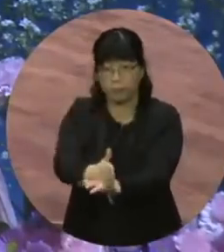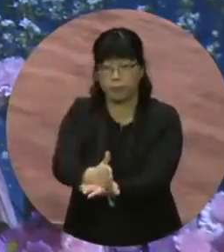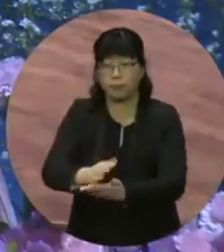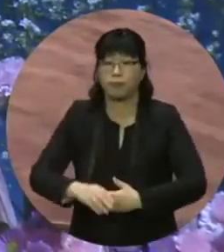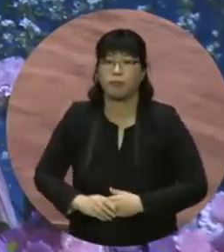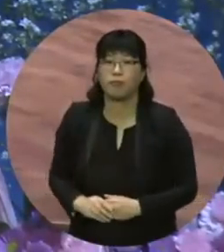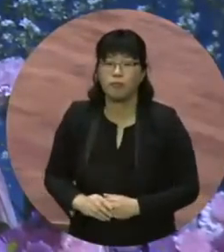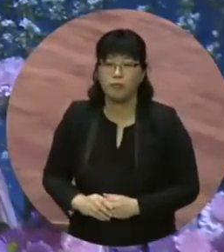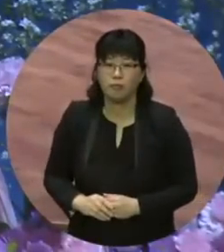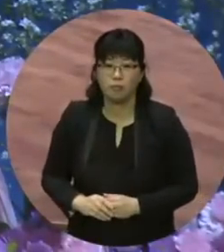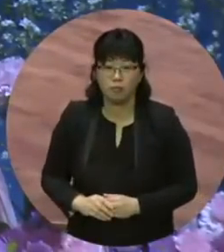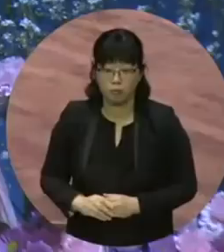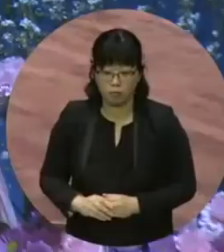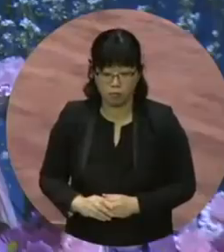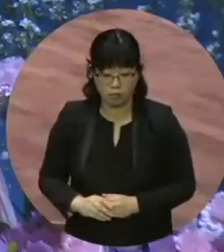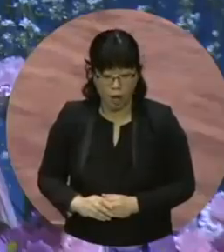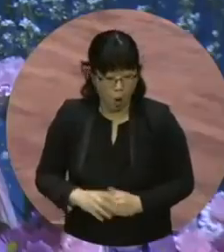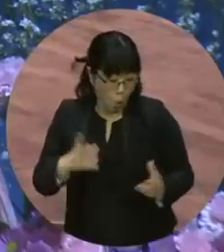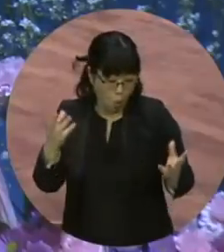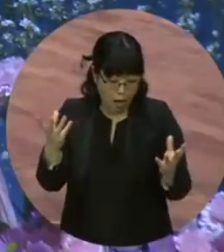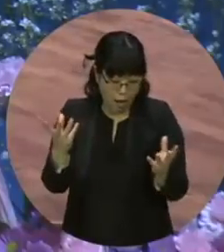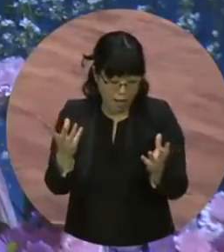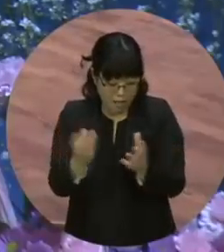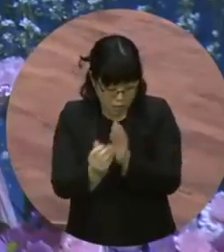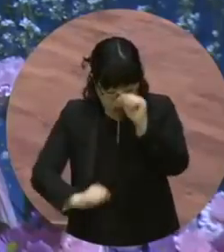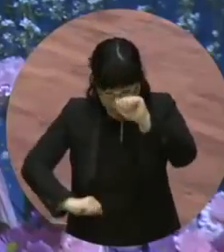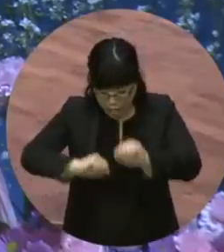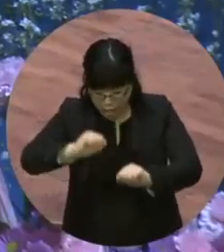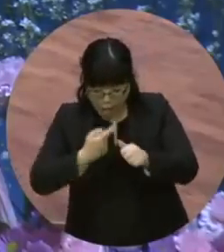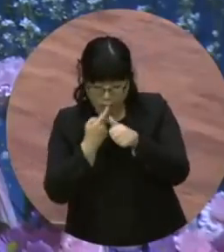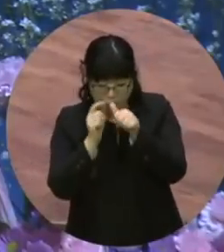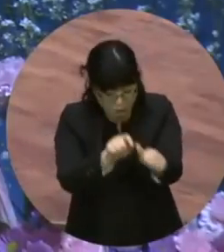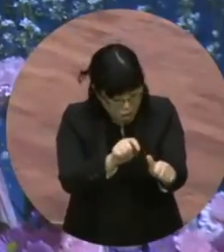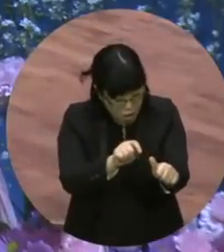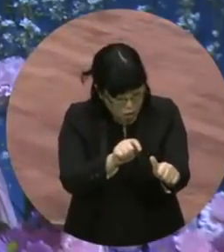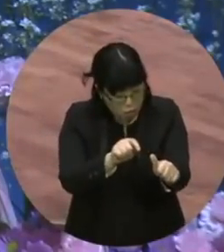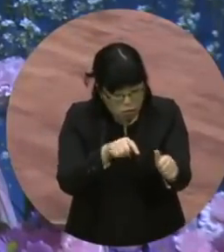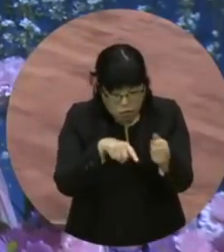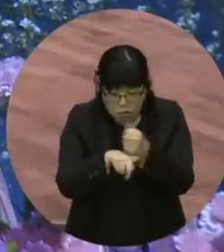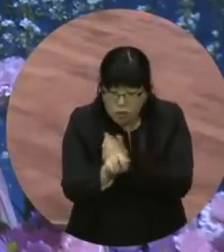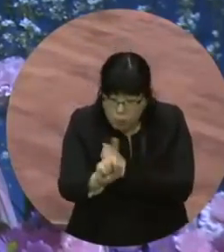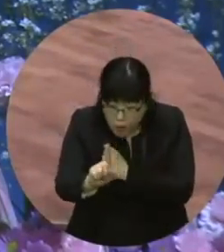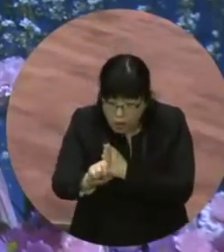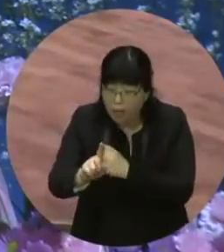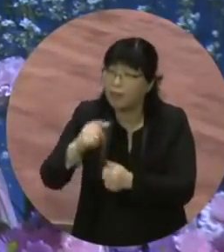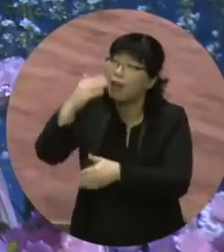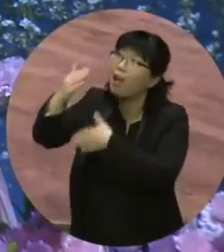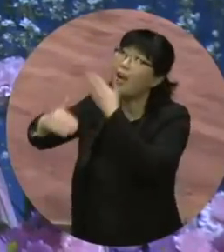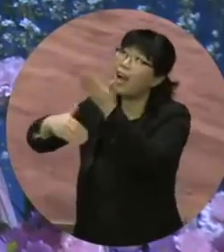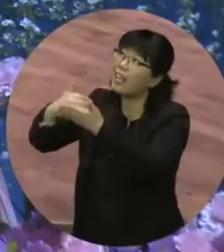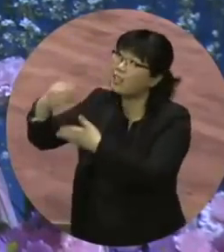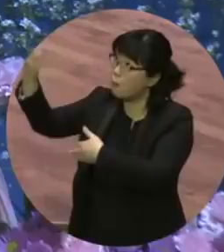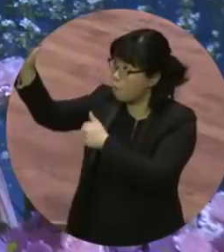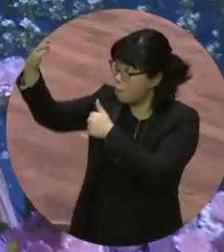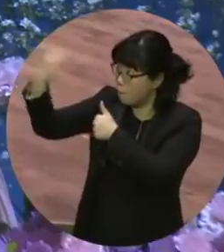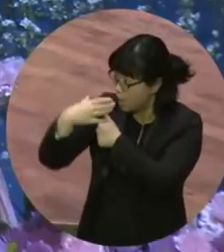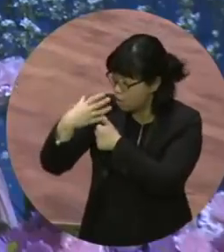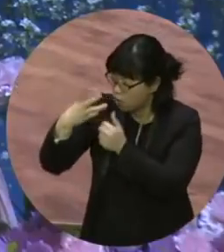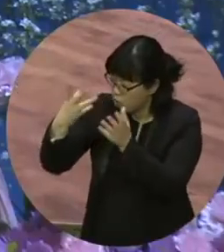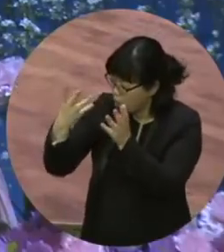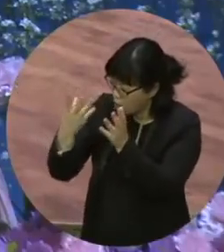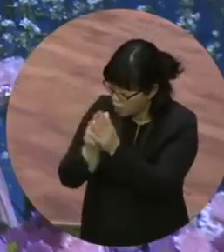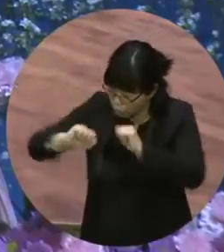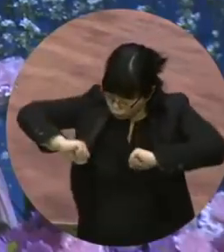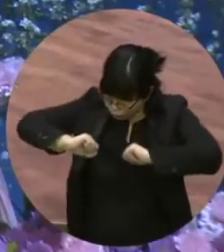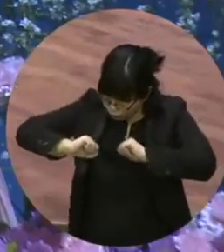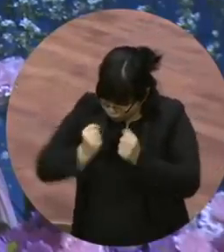하나님의 말씀에 온전히 순종하라는 뜻이에요. 하나님의 말씀에 온전히 순종해라.